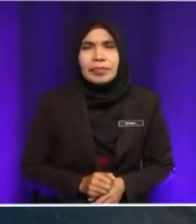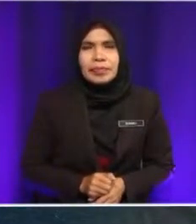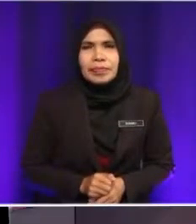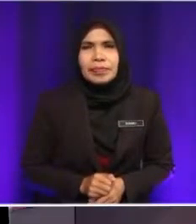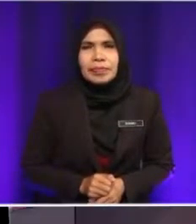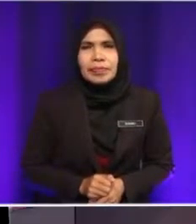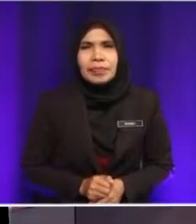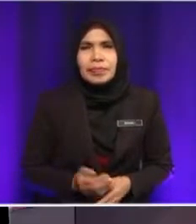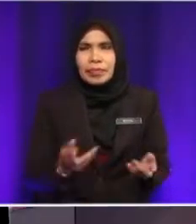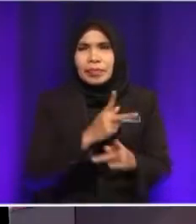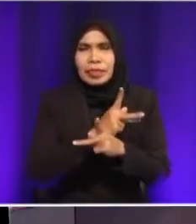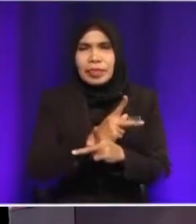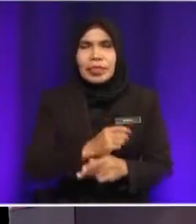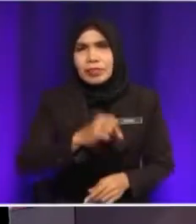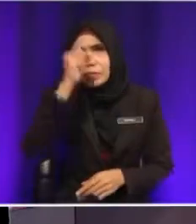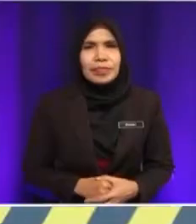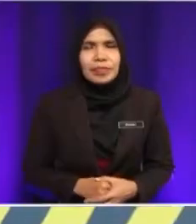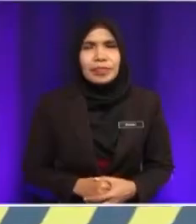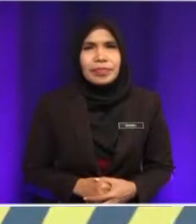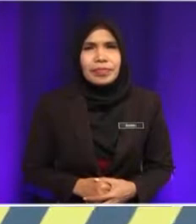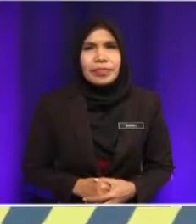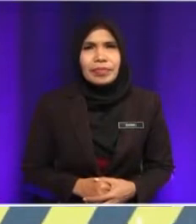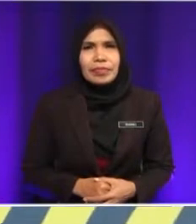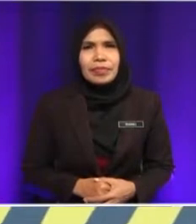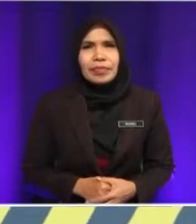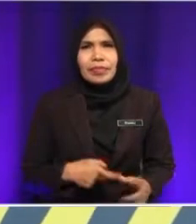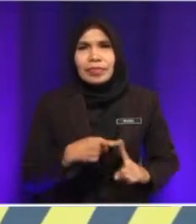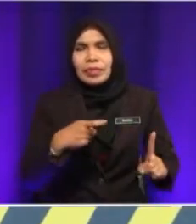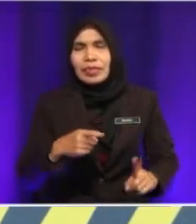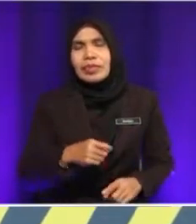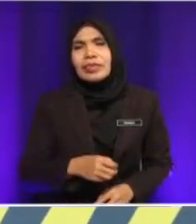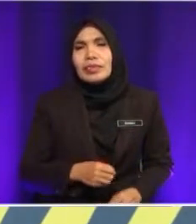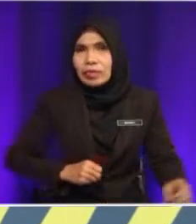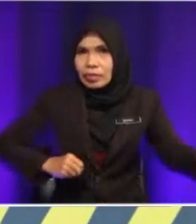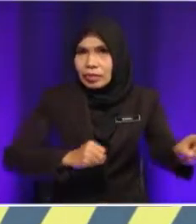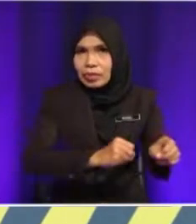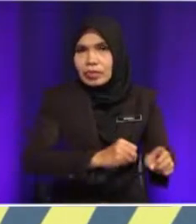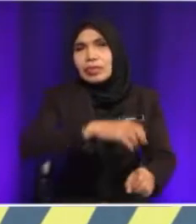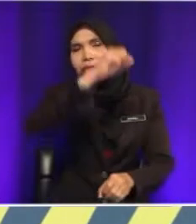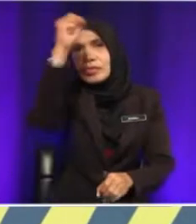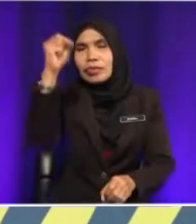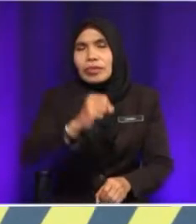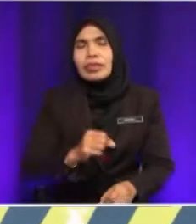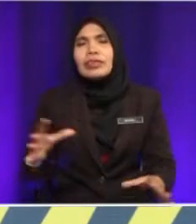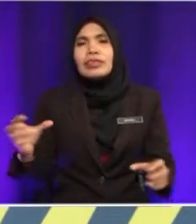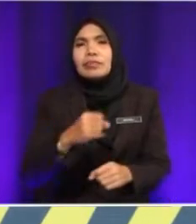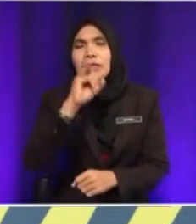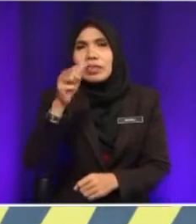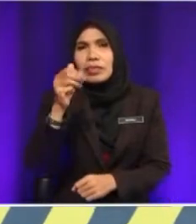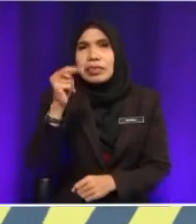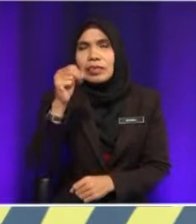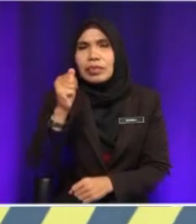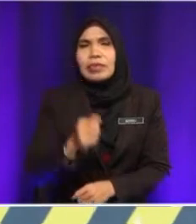atas soalnya dikemukakan oke oke dari segi sumber kita dapat janakan melalui satu sistem